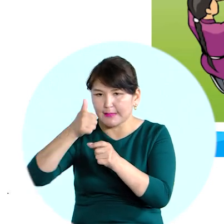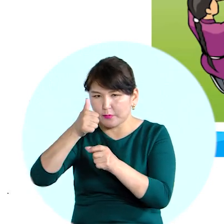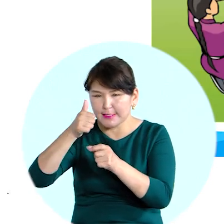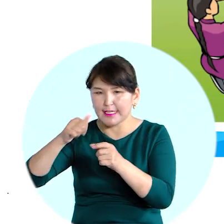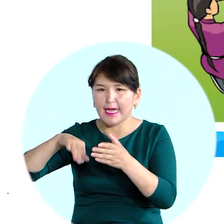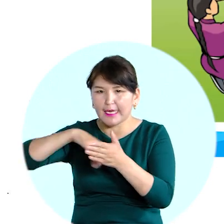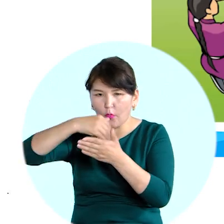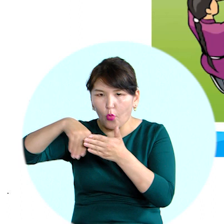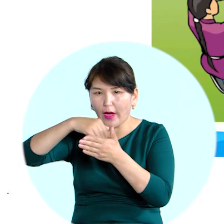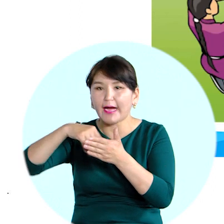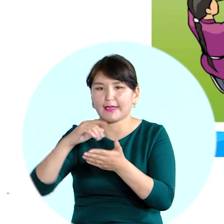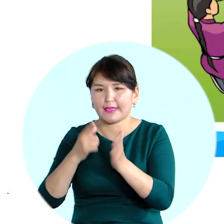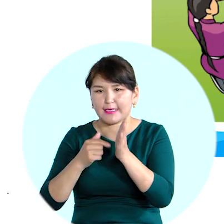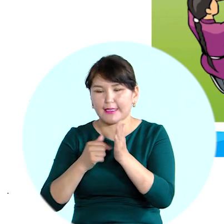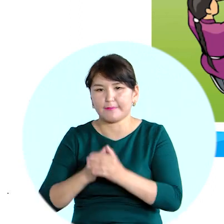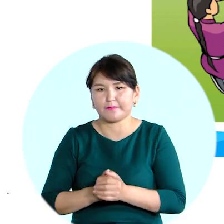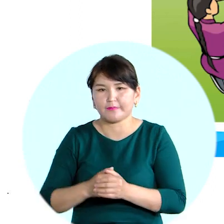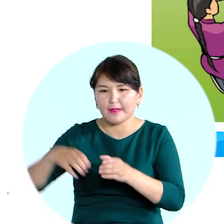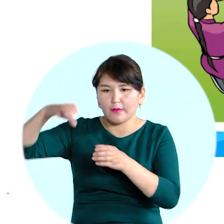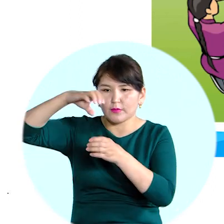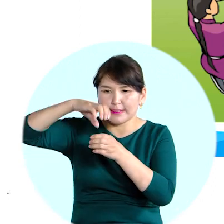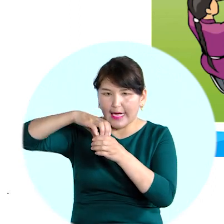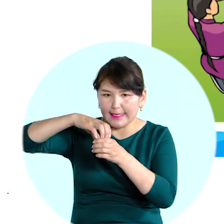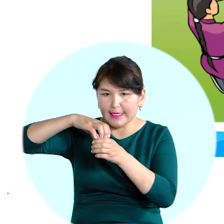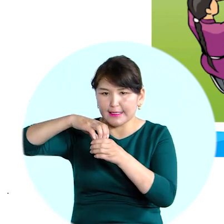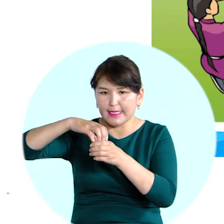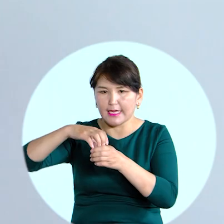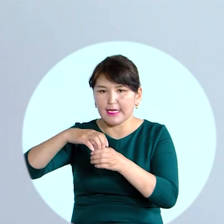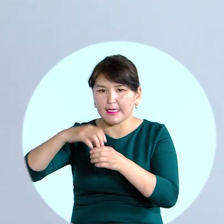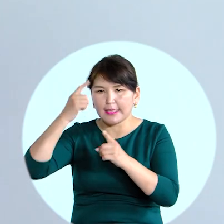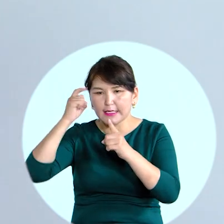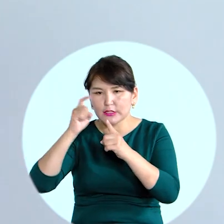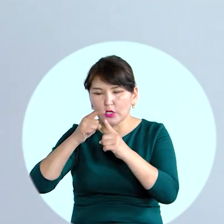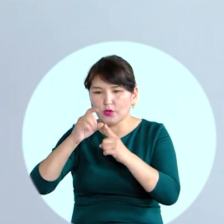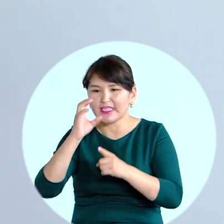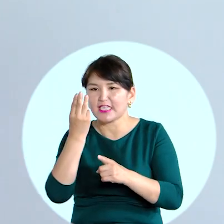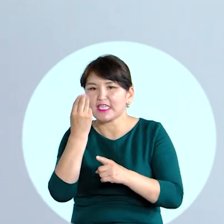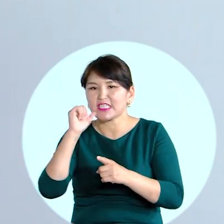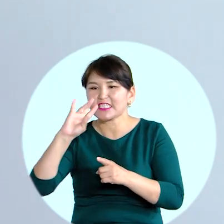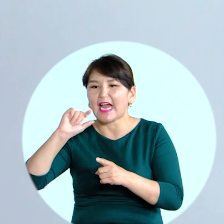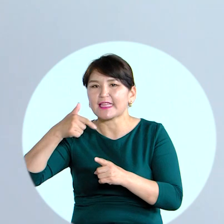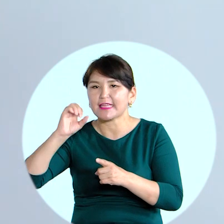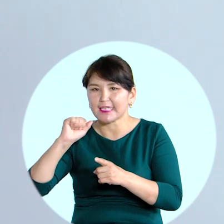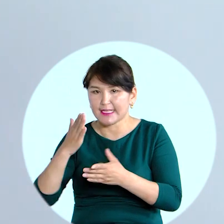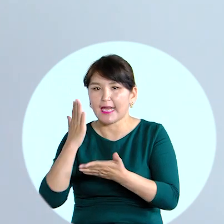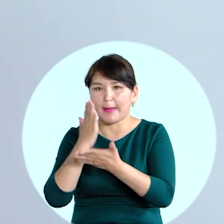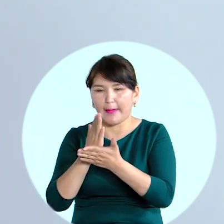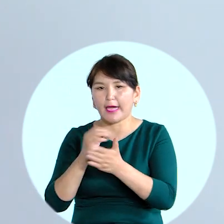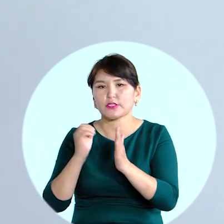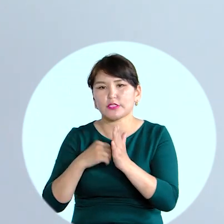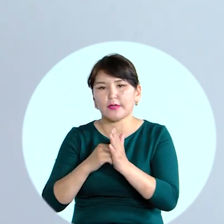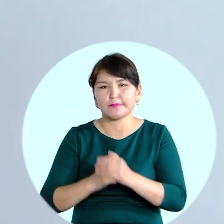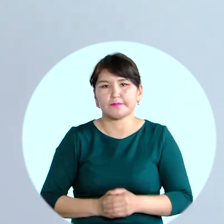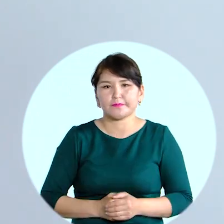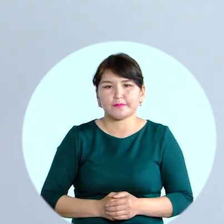За усны сав бол өөрөө таглаатай, нар тусахгүй газар, зориултын шанахтай байх гэсэн ийм эрүүл ахуйн дадлуудыг бол бид